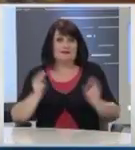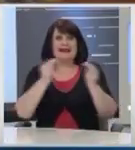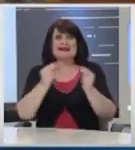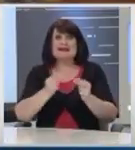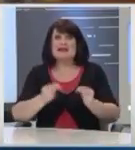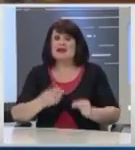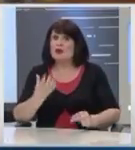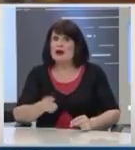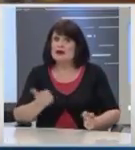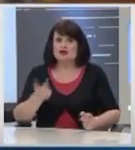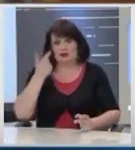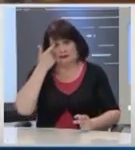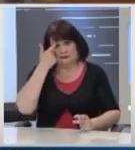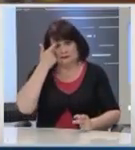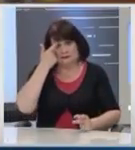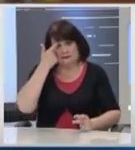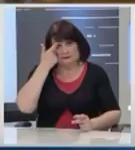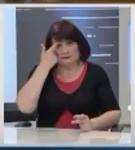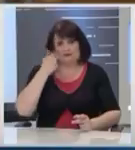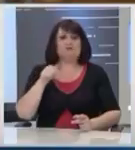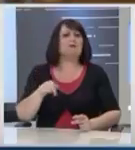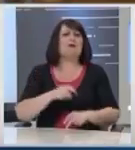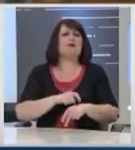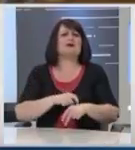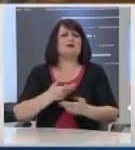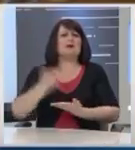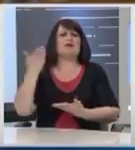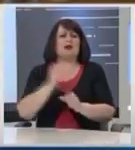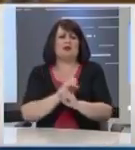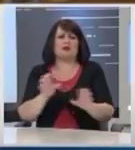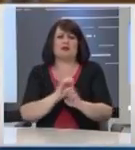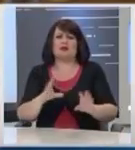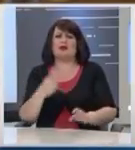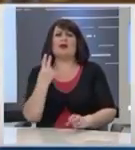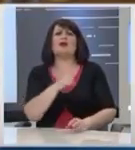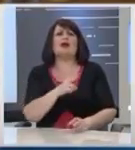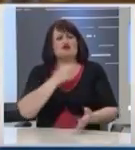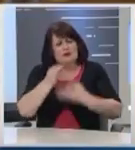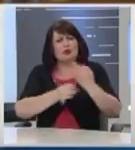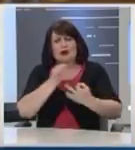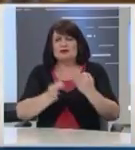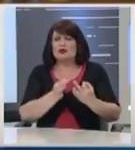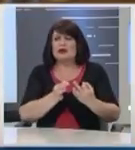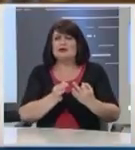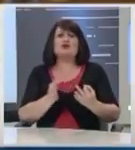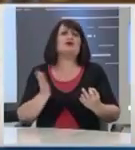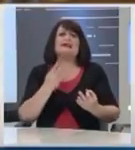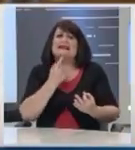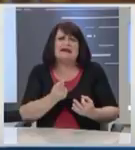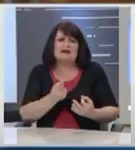στοιχείο, γιατί μέχρι στιγμής αυτό που έχει βγει στη δημοσιότητα και από τις δικές σας παρεμβάσεις, είναι ότι ο Υπουργός